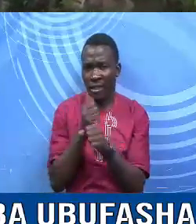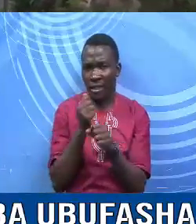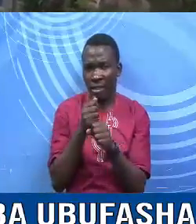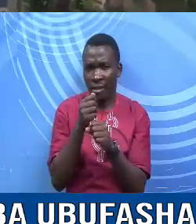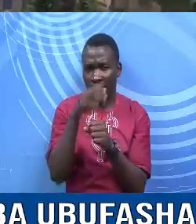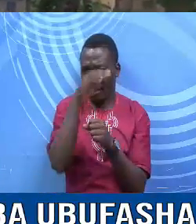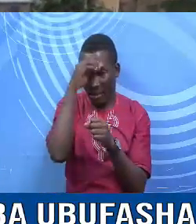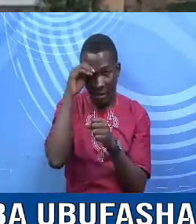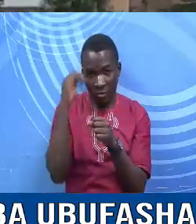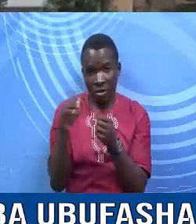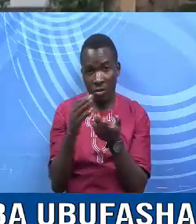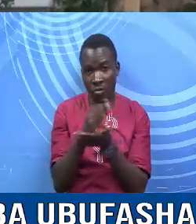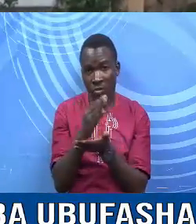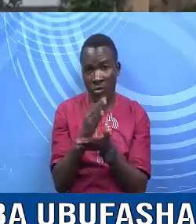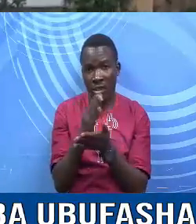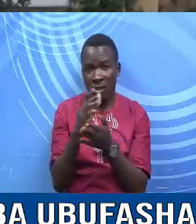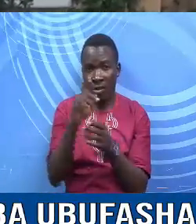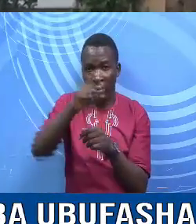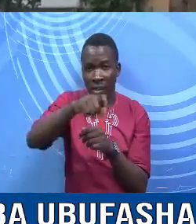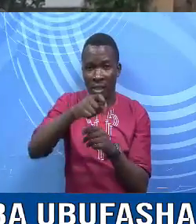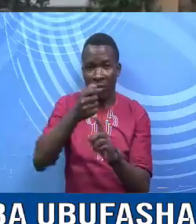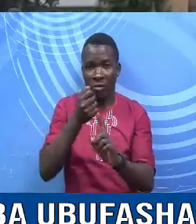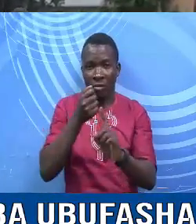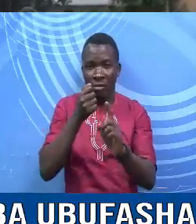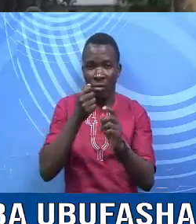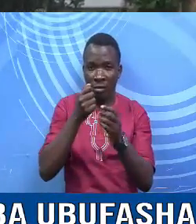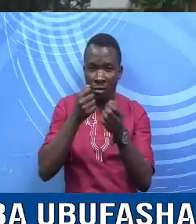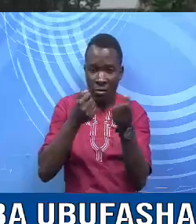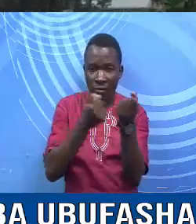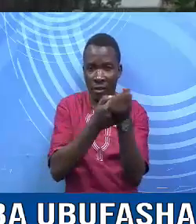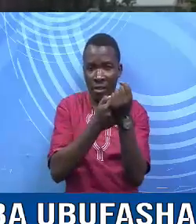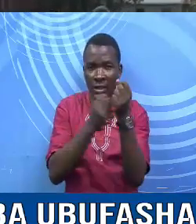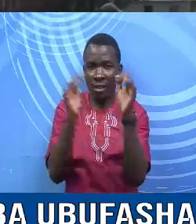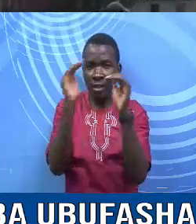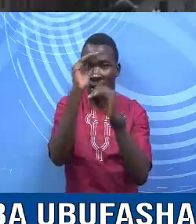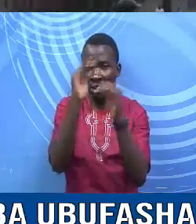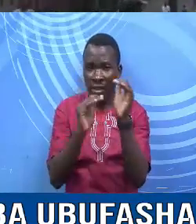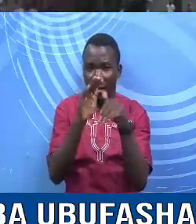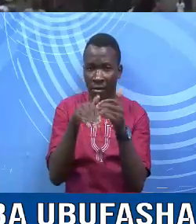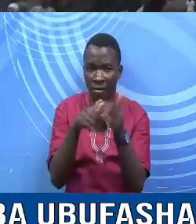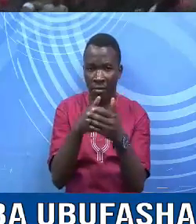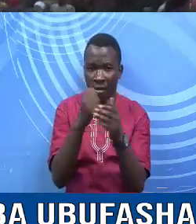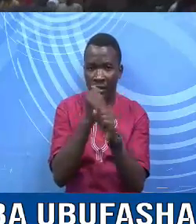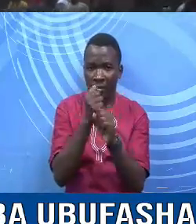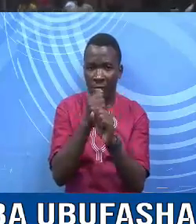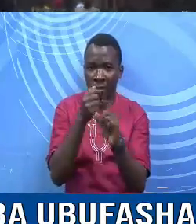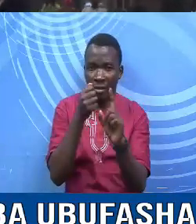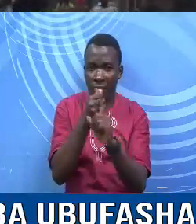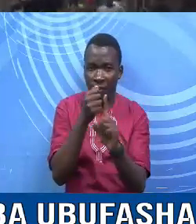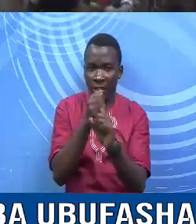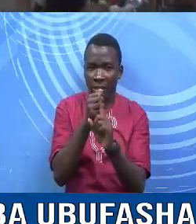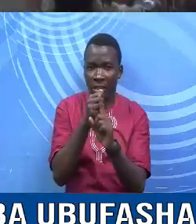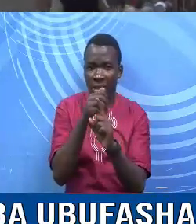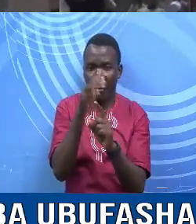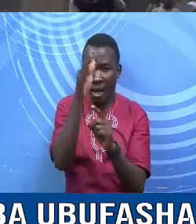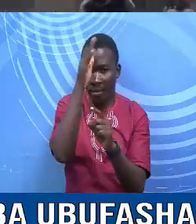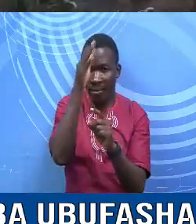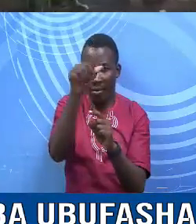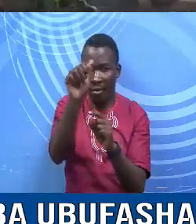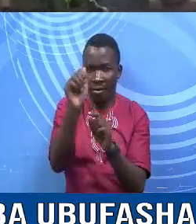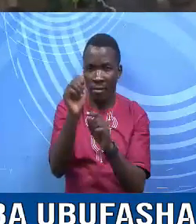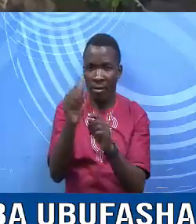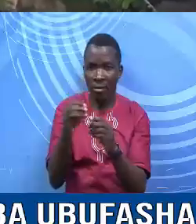icyo nifuza ni ubufasha nyine inzego zose zikatuvuganira aba papa babo bakagira icyo